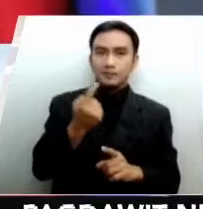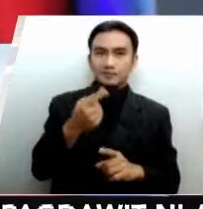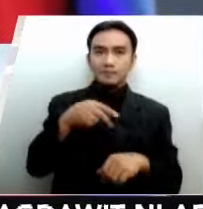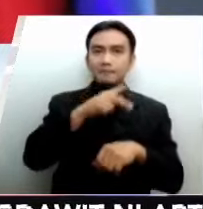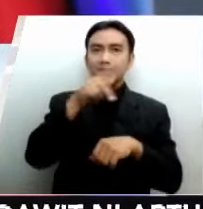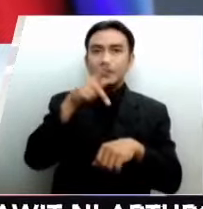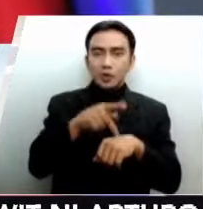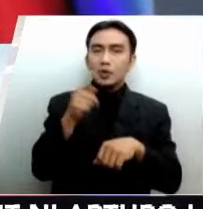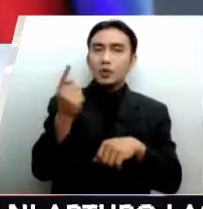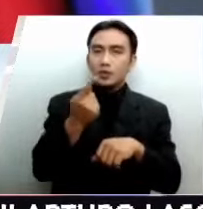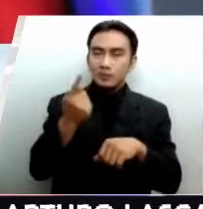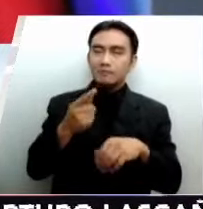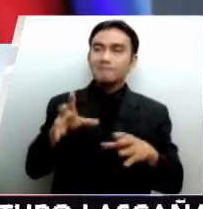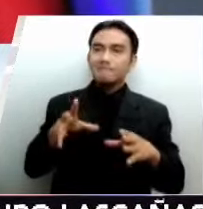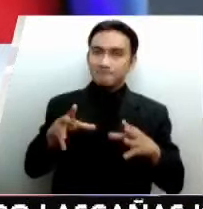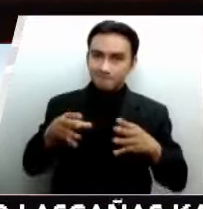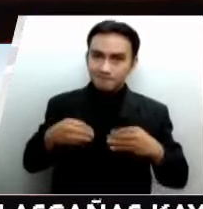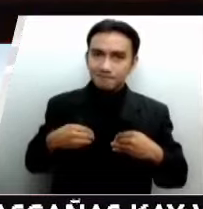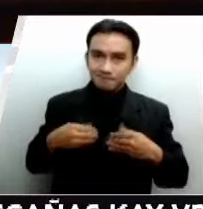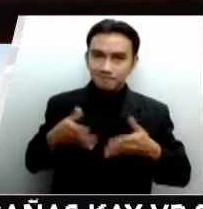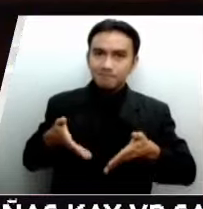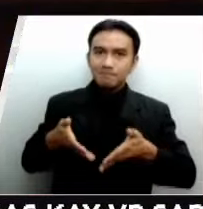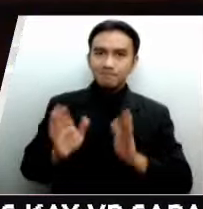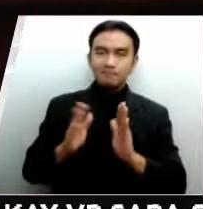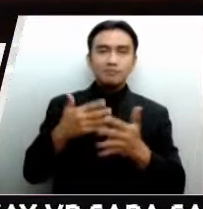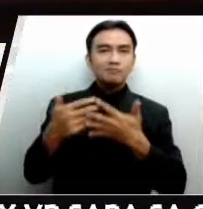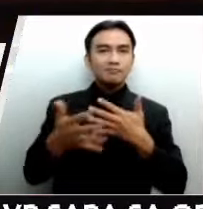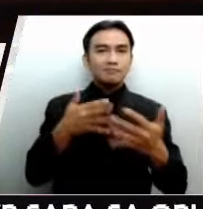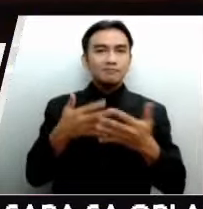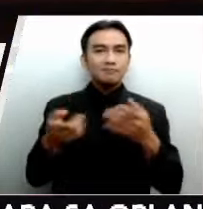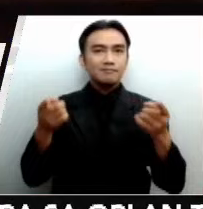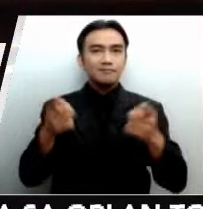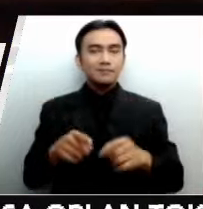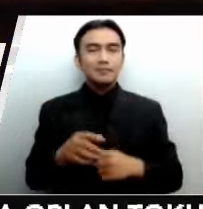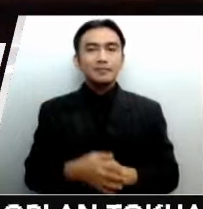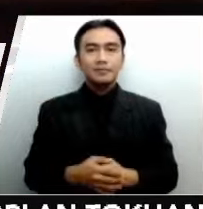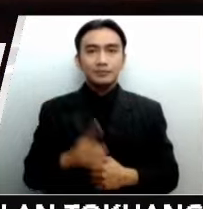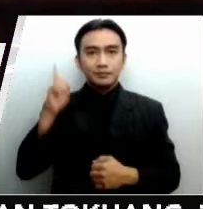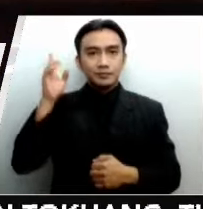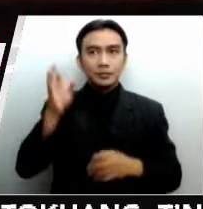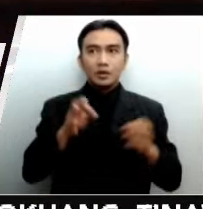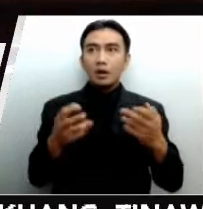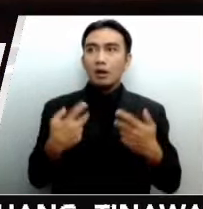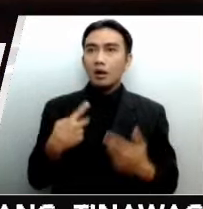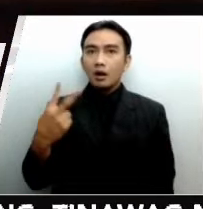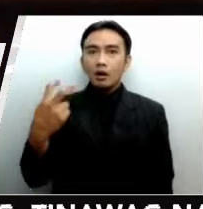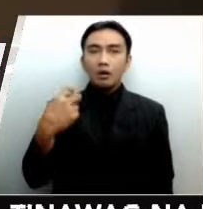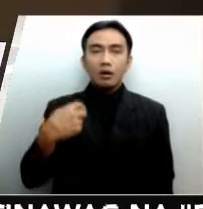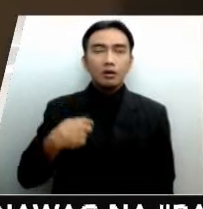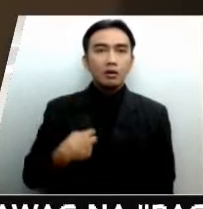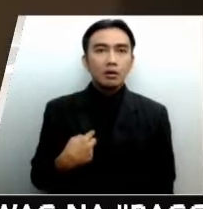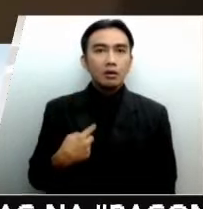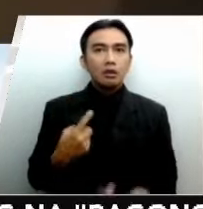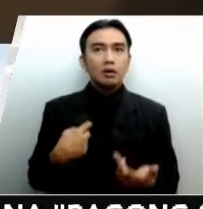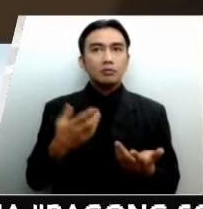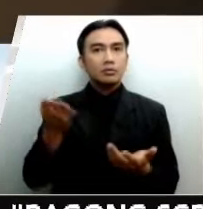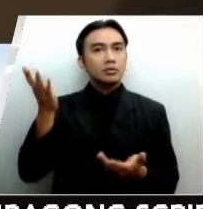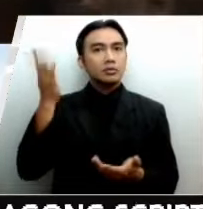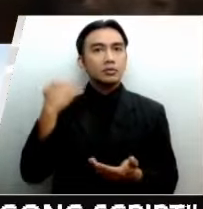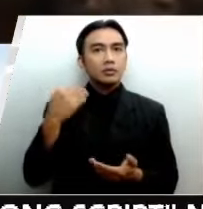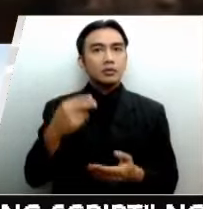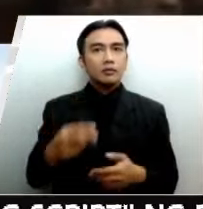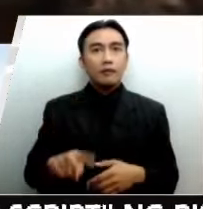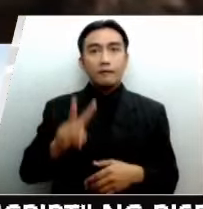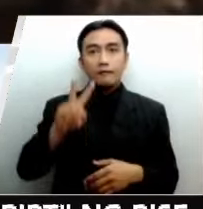siya haharap. Bigla na lang nagkaroon ng testigo laban sa akin ng mahalal ako na Vice President. Bago ang script na